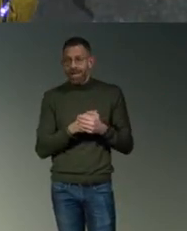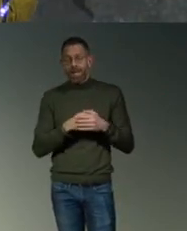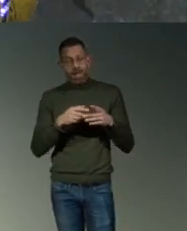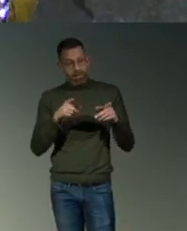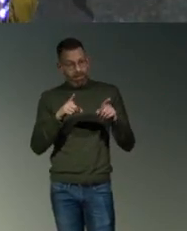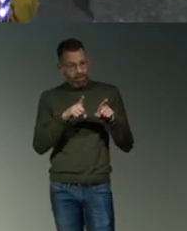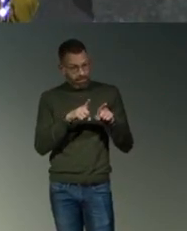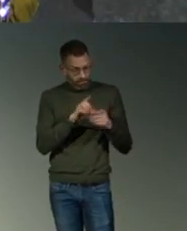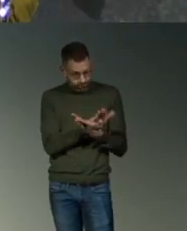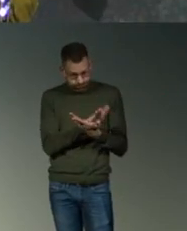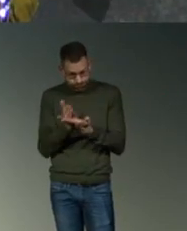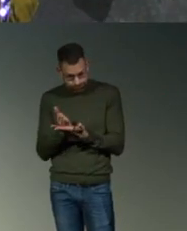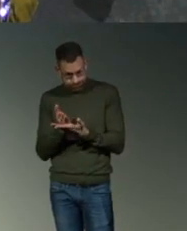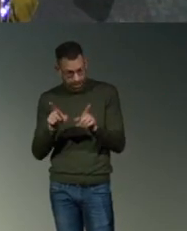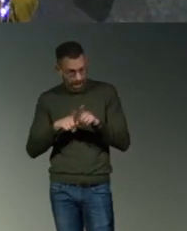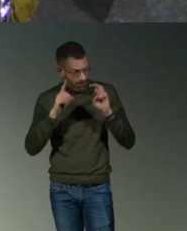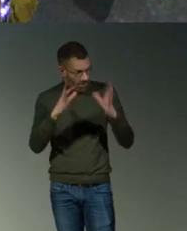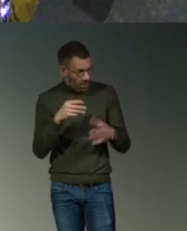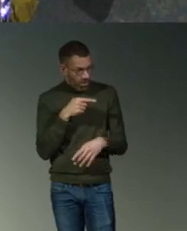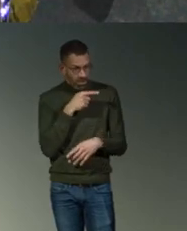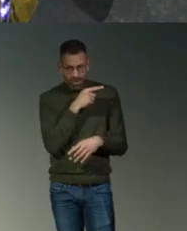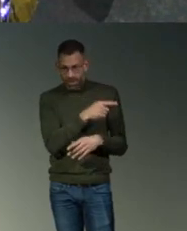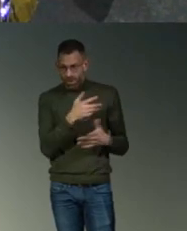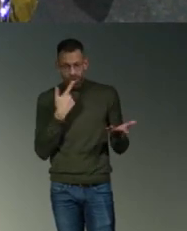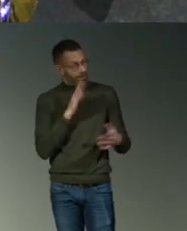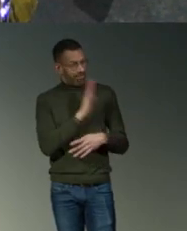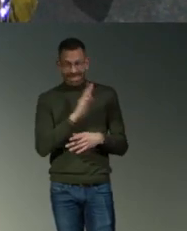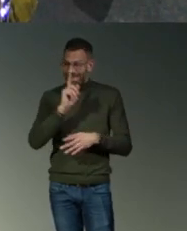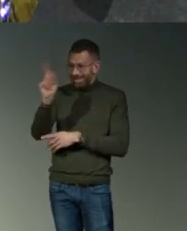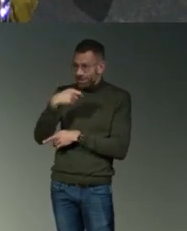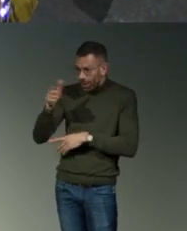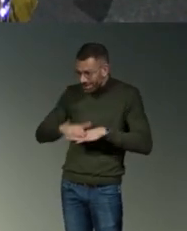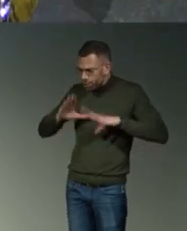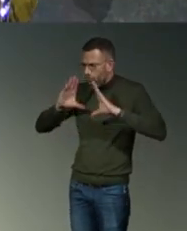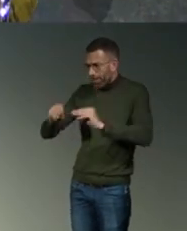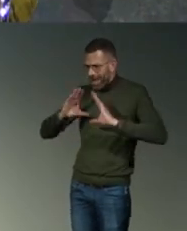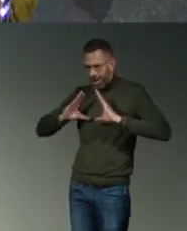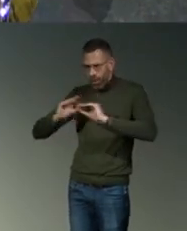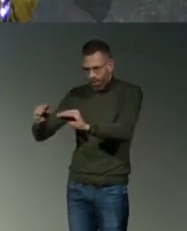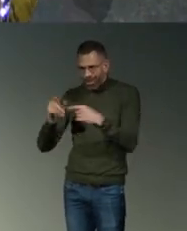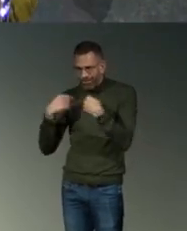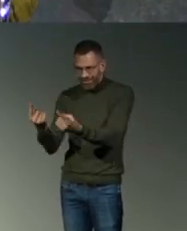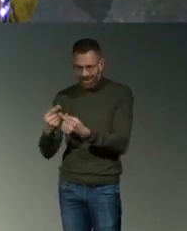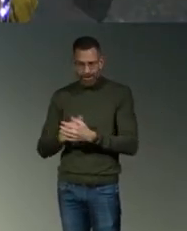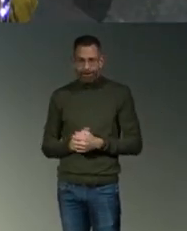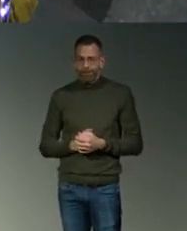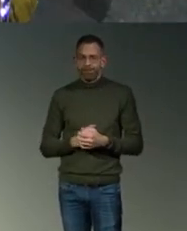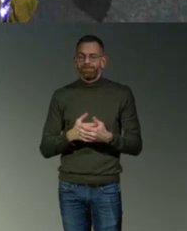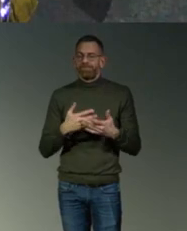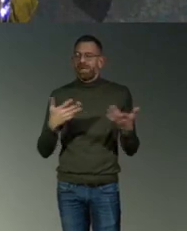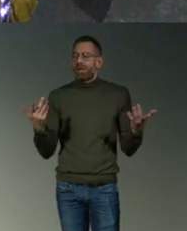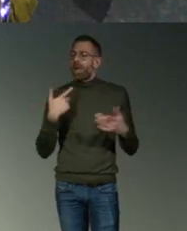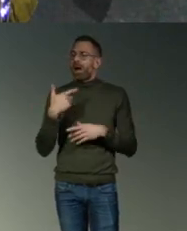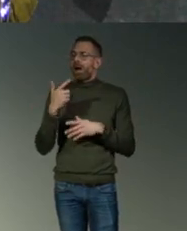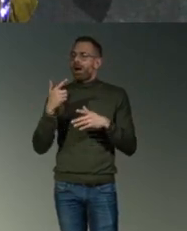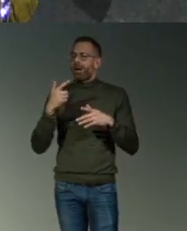temps, le fait que vous soyez un naturaliste de terrain. Et j'évoquais lors d'une discussion avant que ne commence